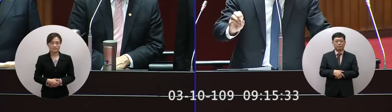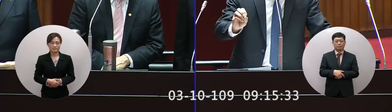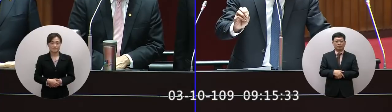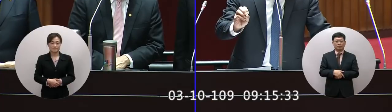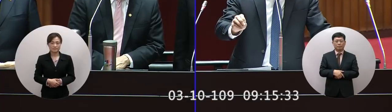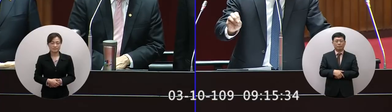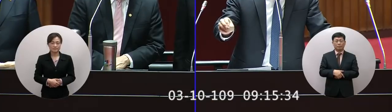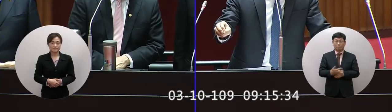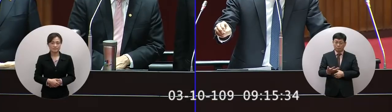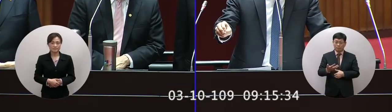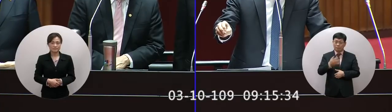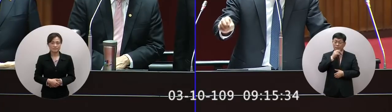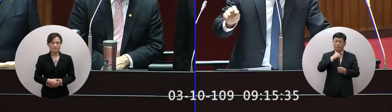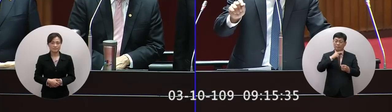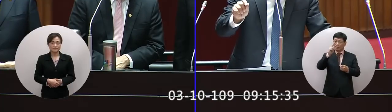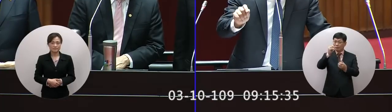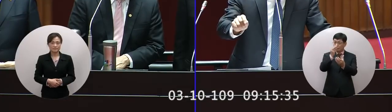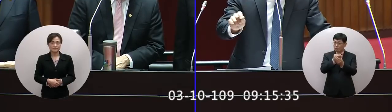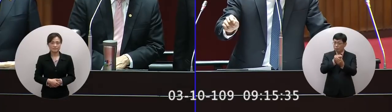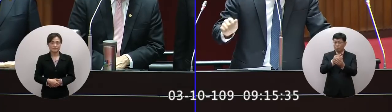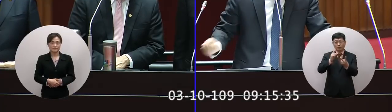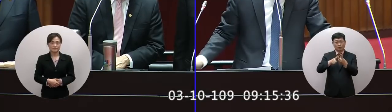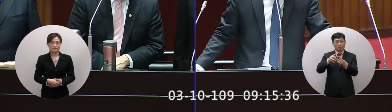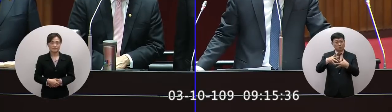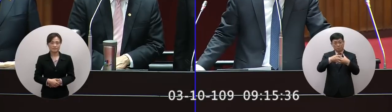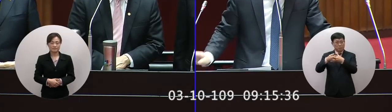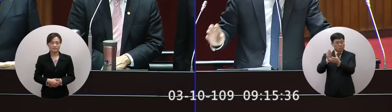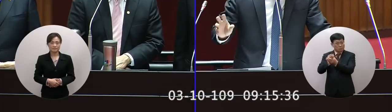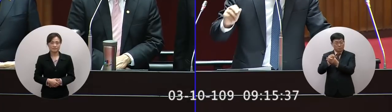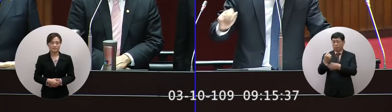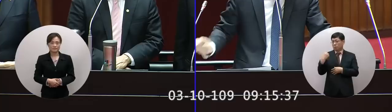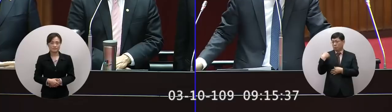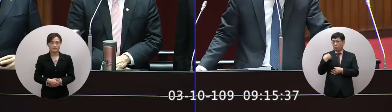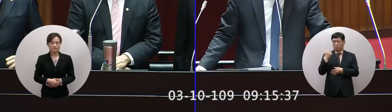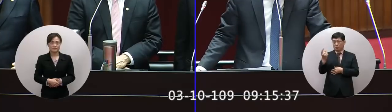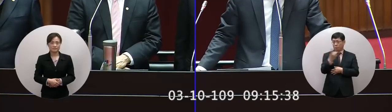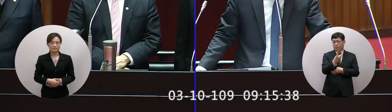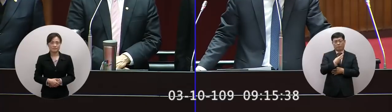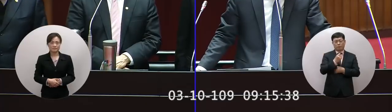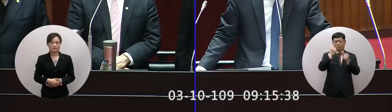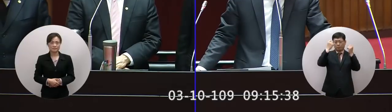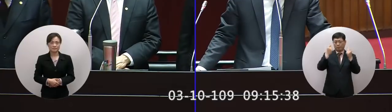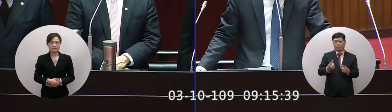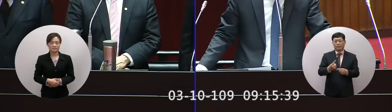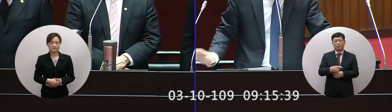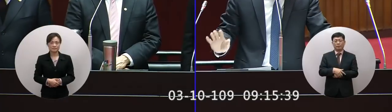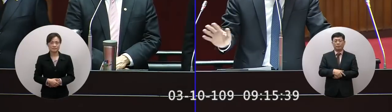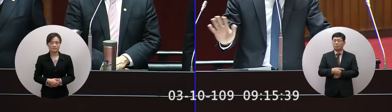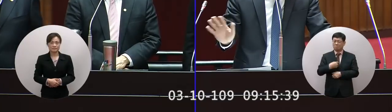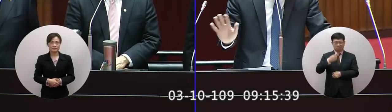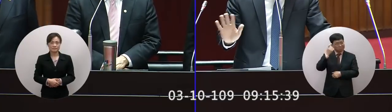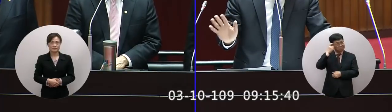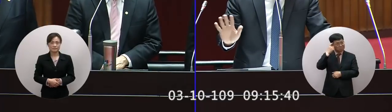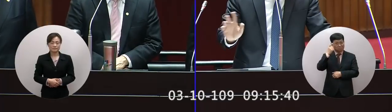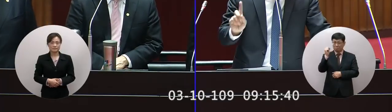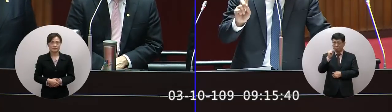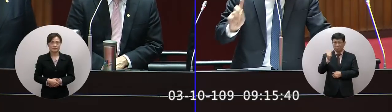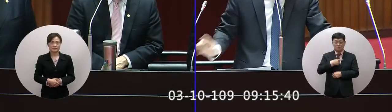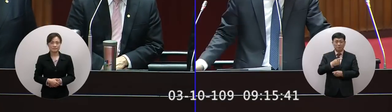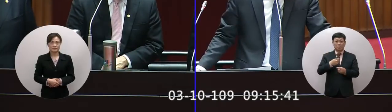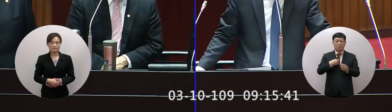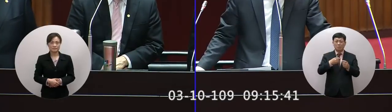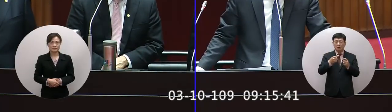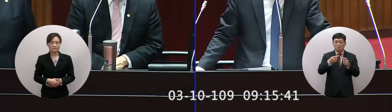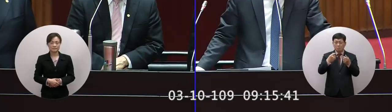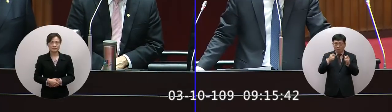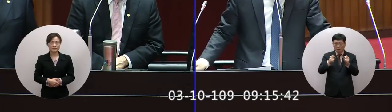所以纳斯达克还有美国股市昨天双双重挫。我认为不能只是看一个